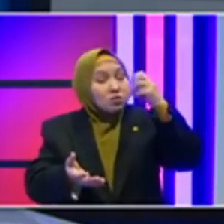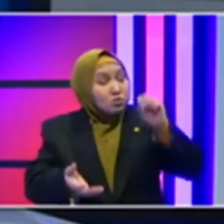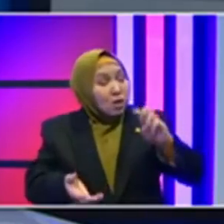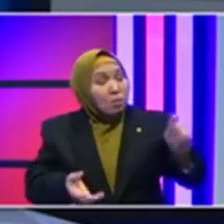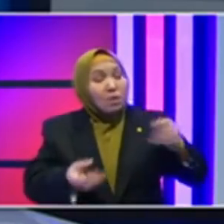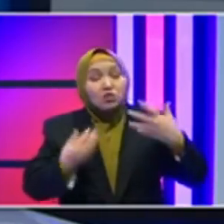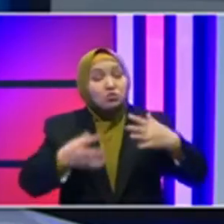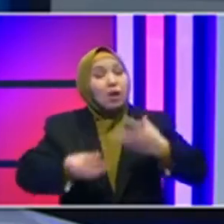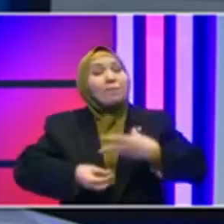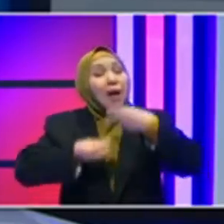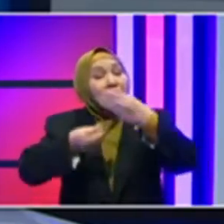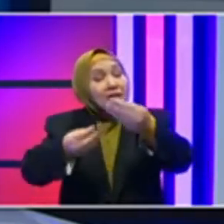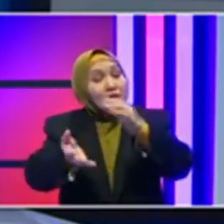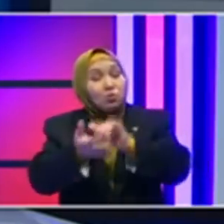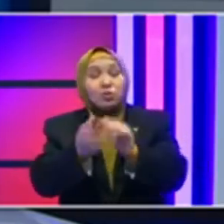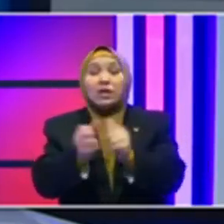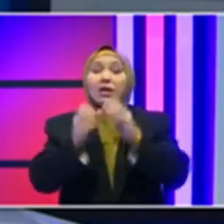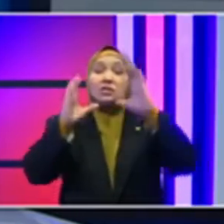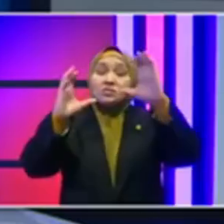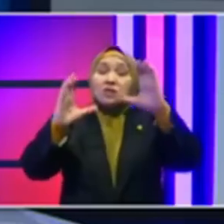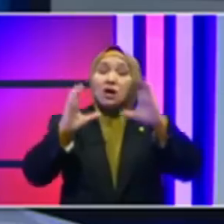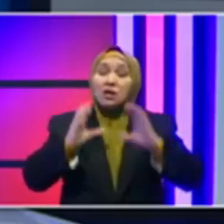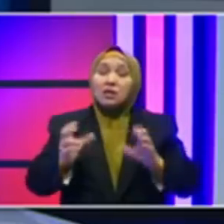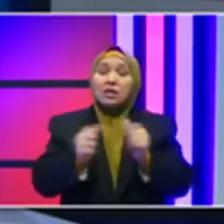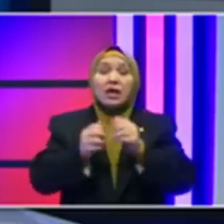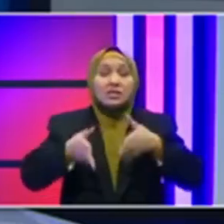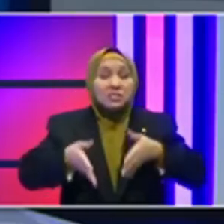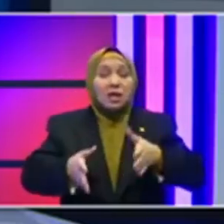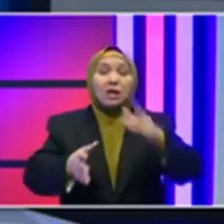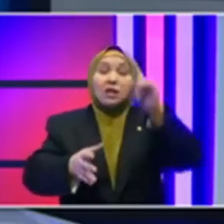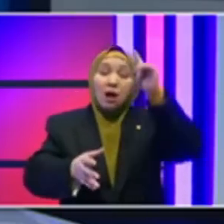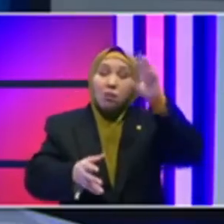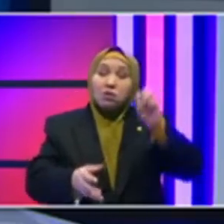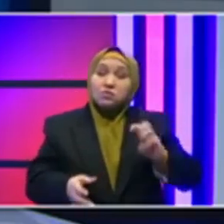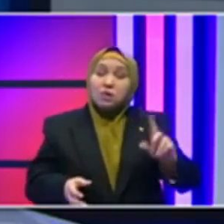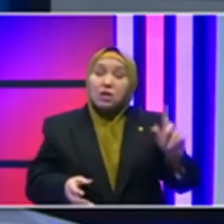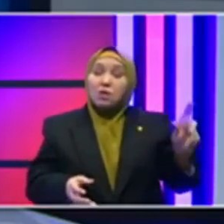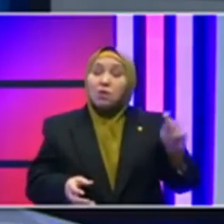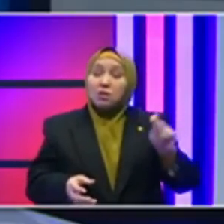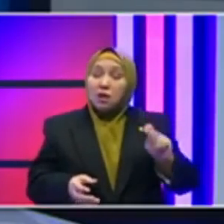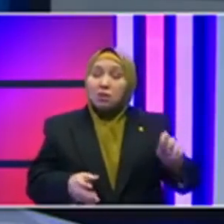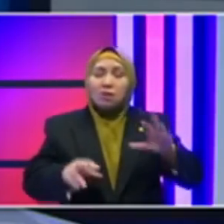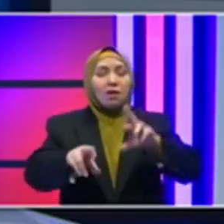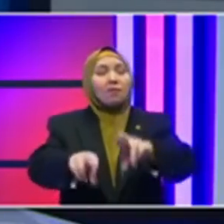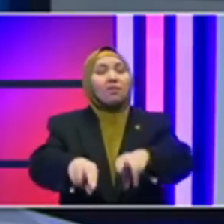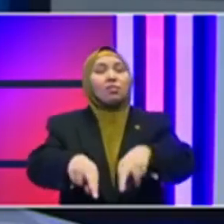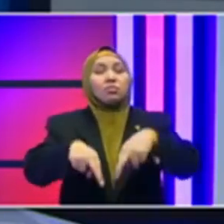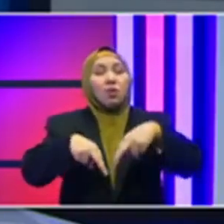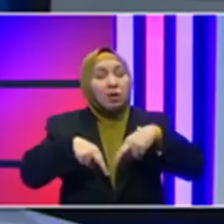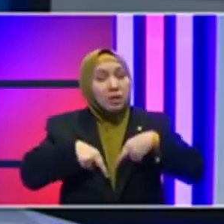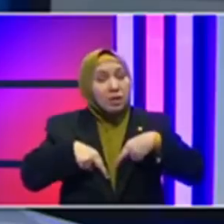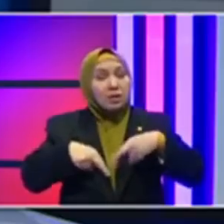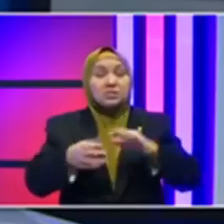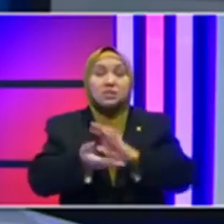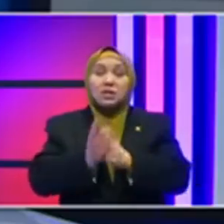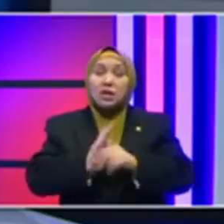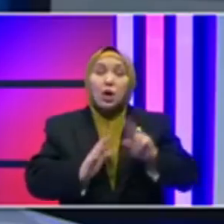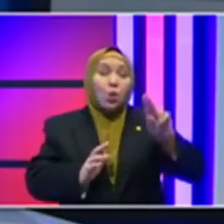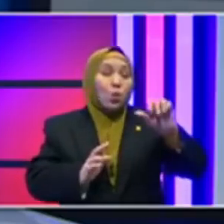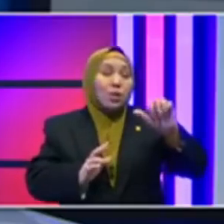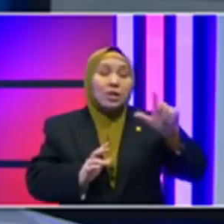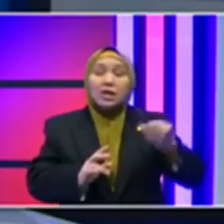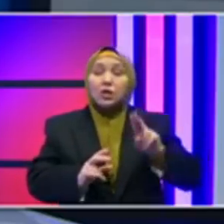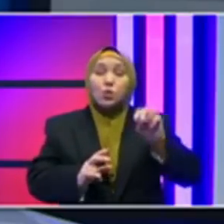berikan itu dengan cara dengan jalan yang Allah subhanahu wa ta'ala ridhoi jadi Ulin Nuha ini